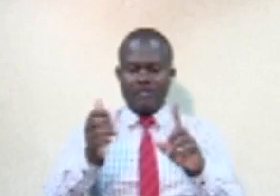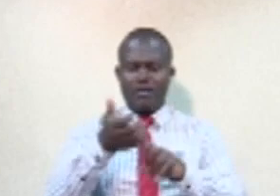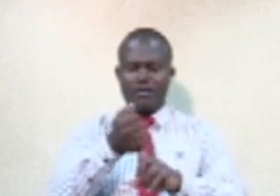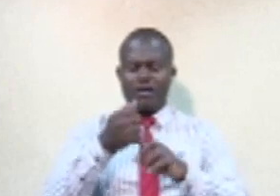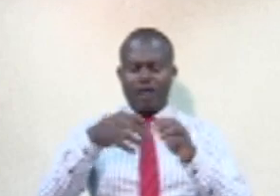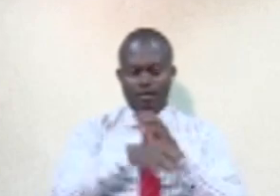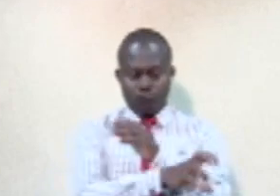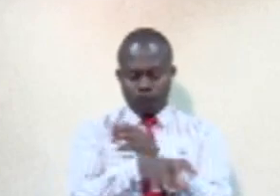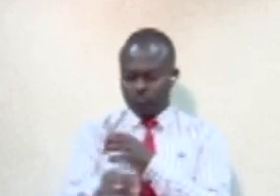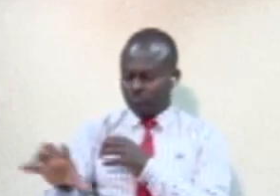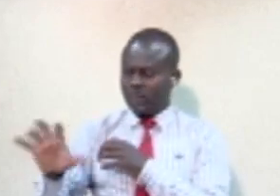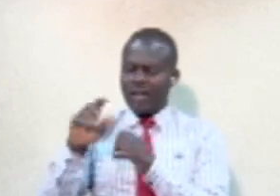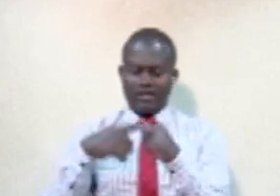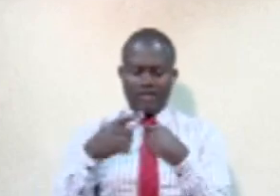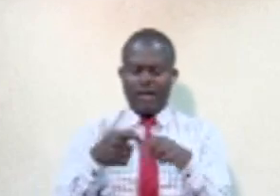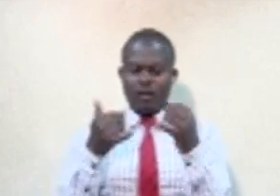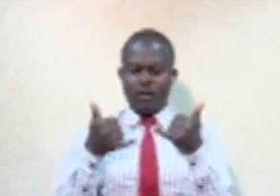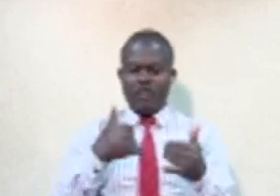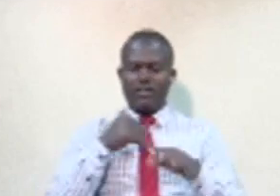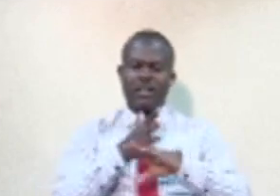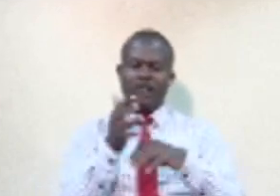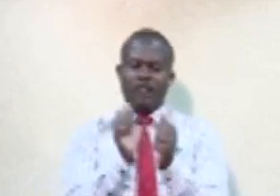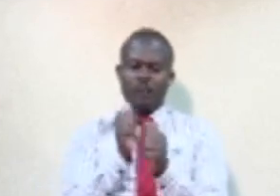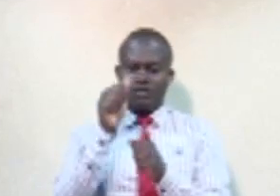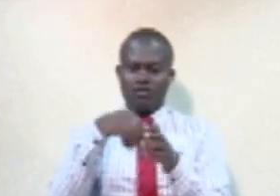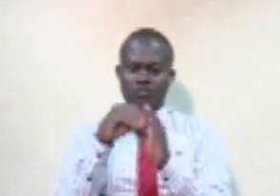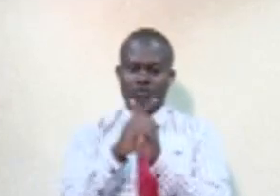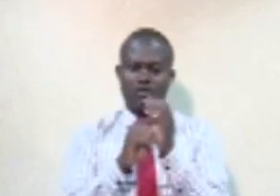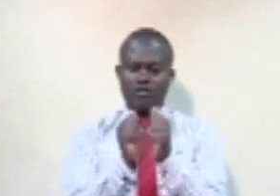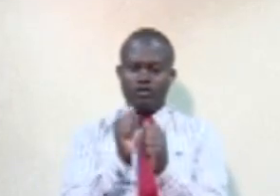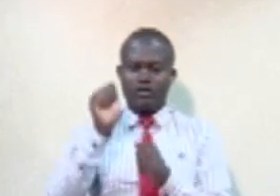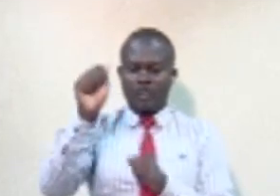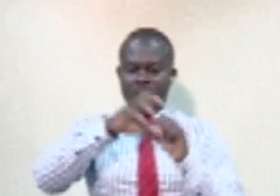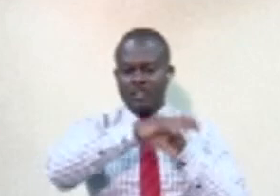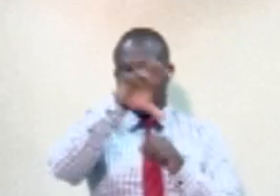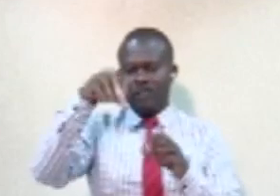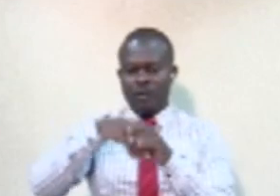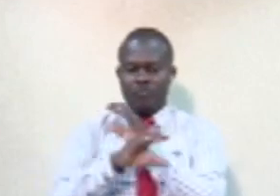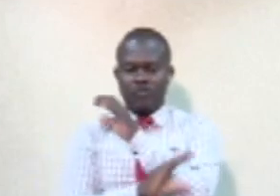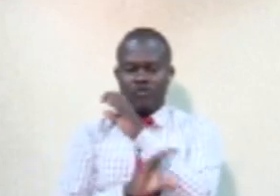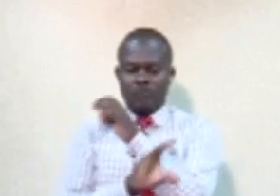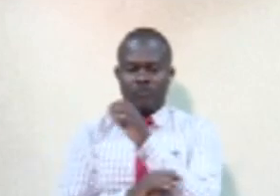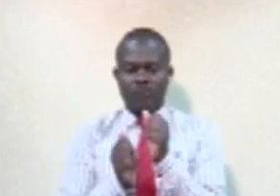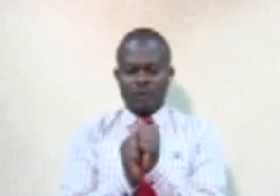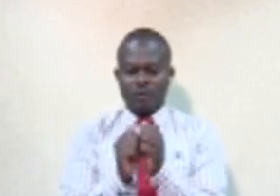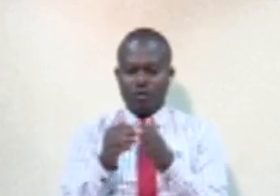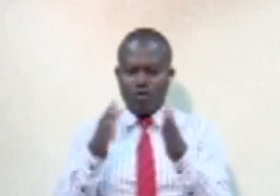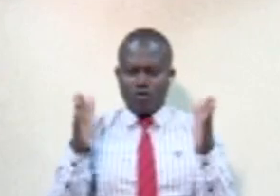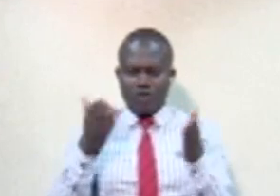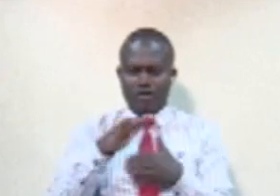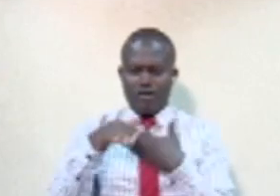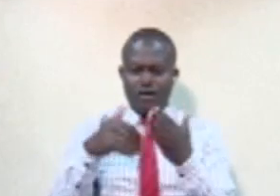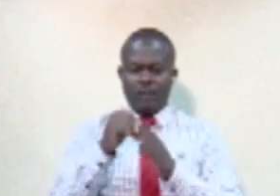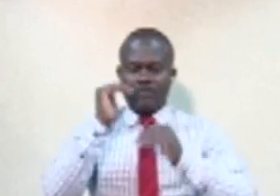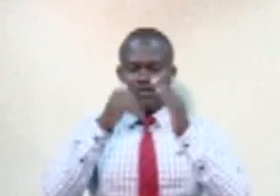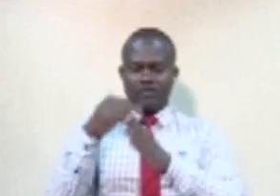amashami atandatu ariko ubu rifite amashami 15 mu turere 15 hirya no hino mu gihugu mu gufungura aya mashami